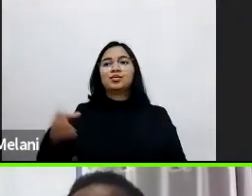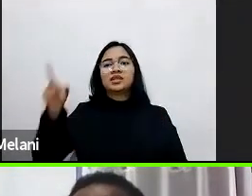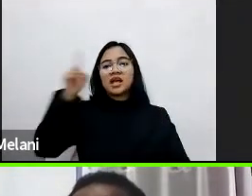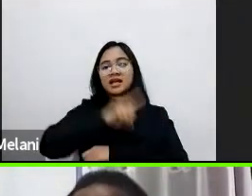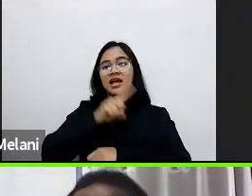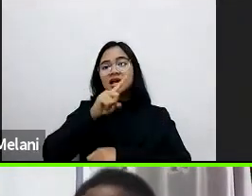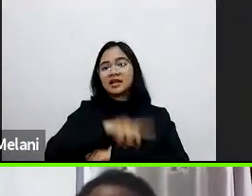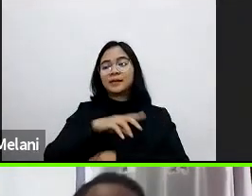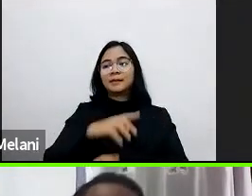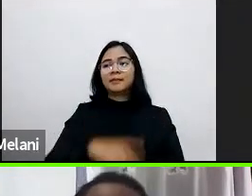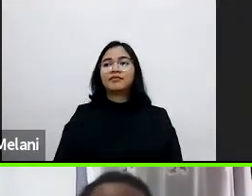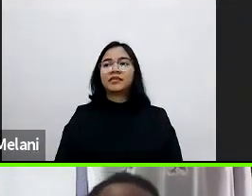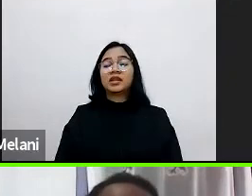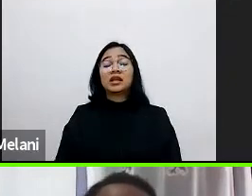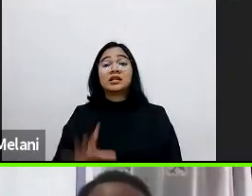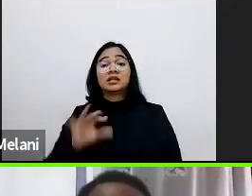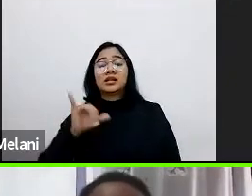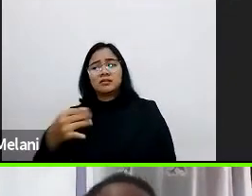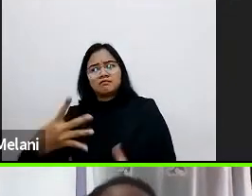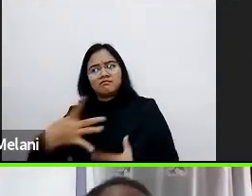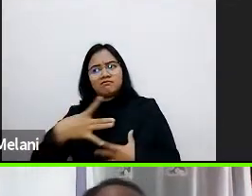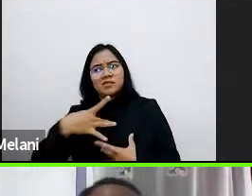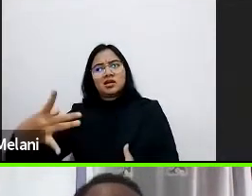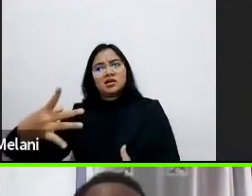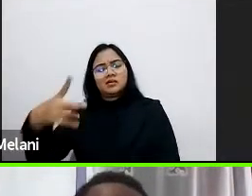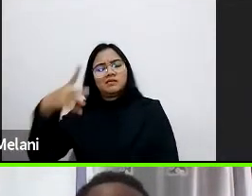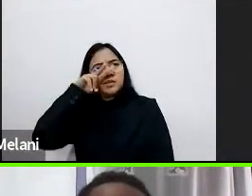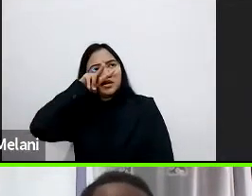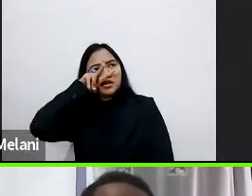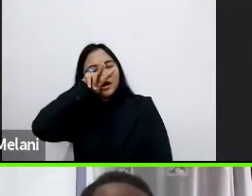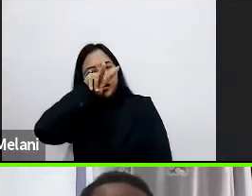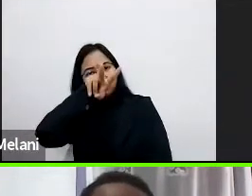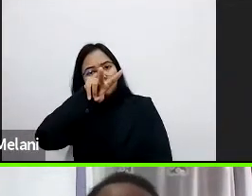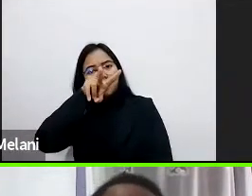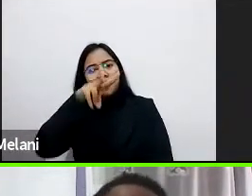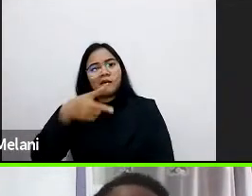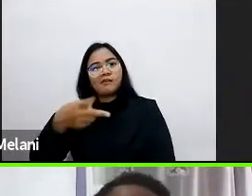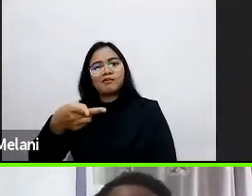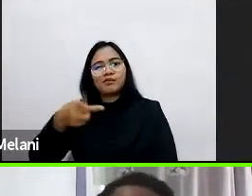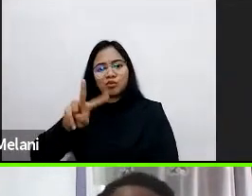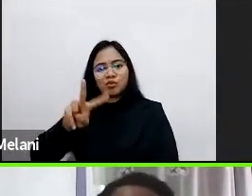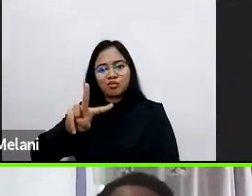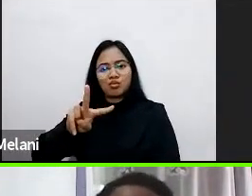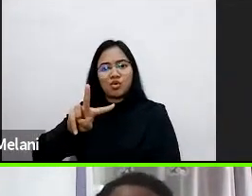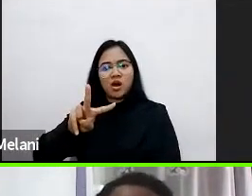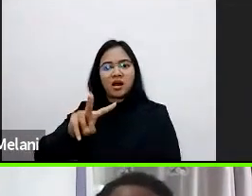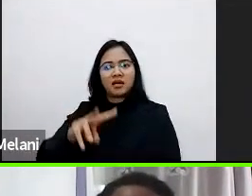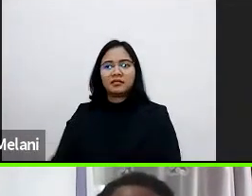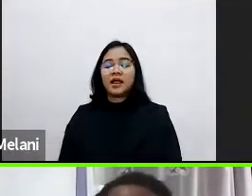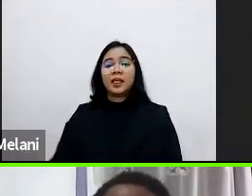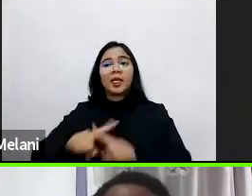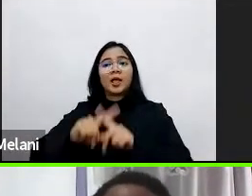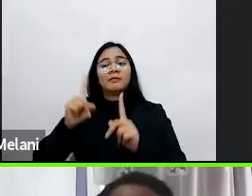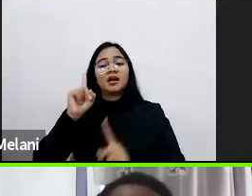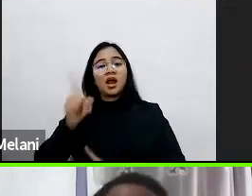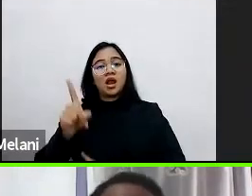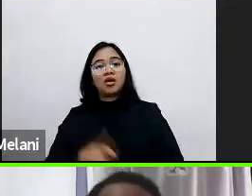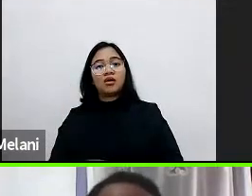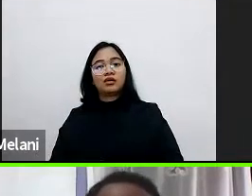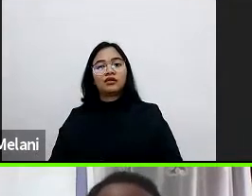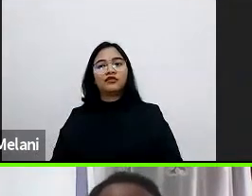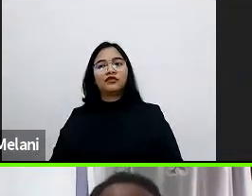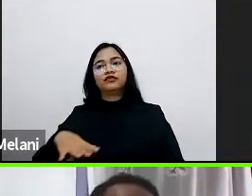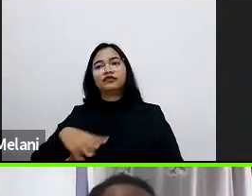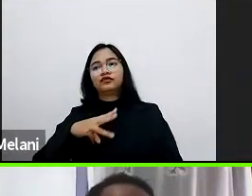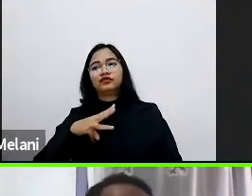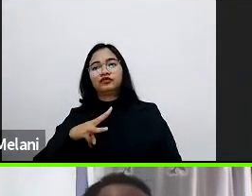menarik untuk melihat sejarah perubahannya karena itu yang masih tersisa saat ini. Tetapi kalau di wilayah lain di